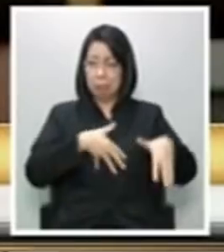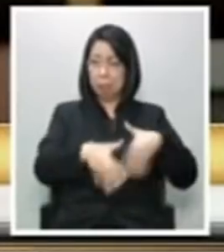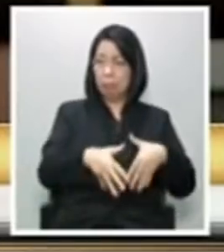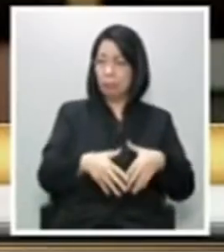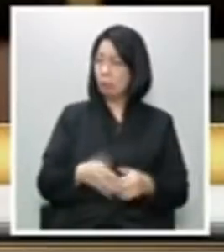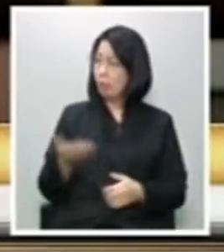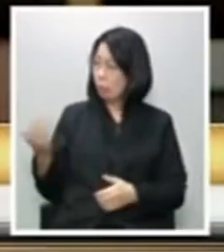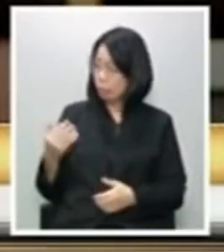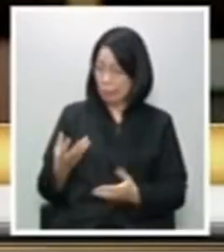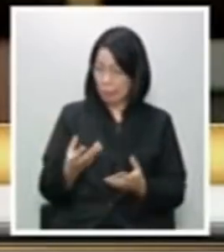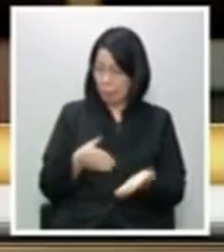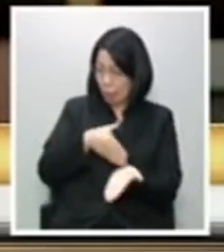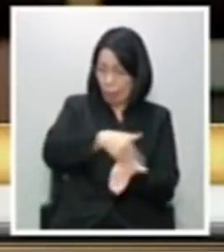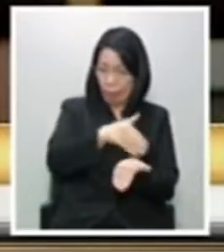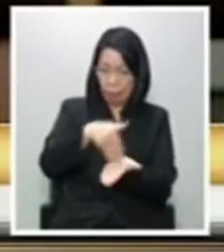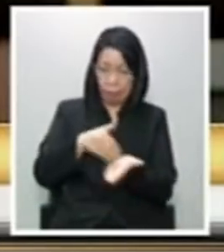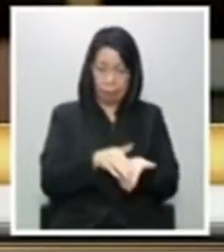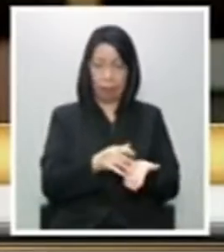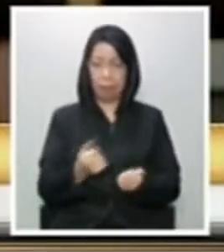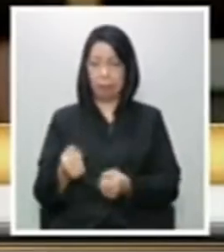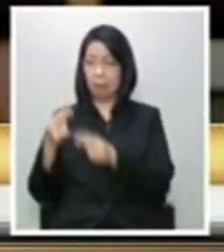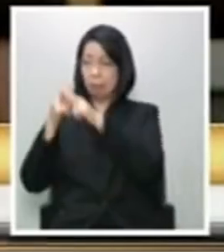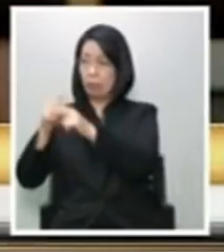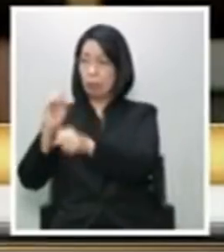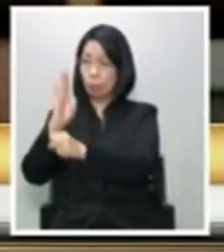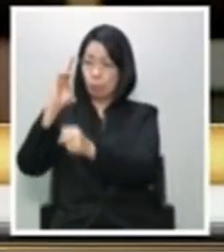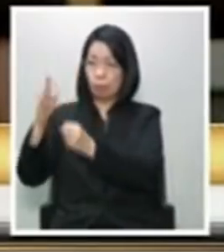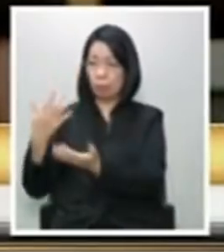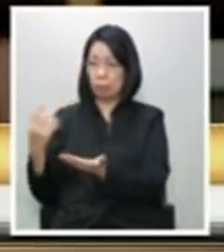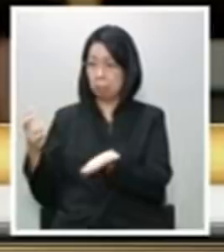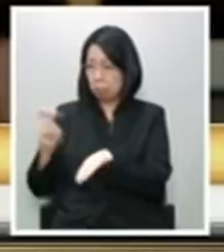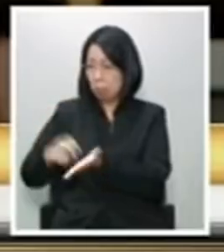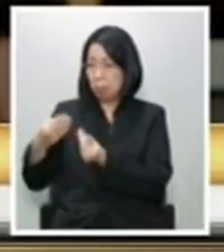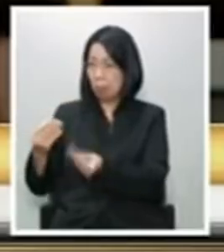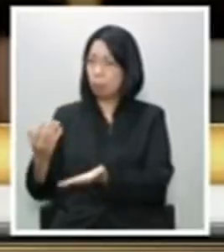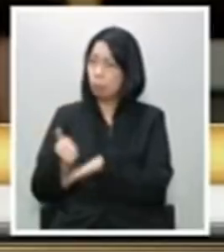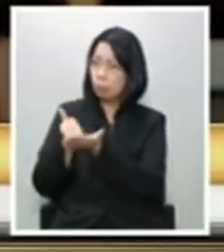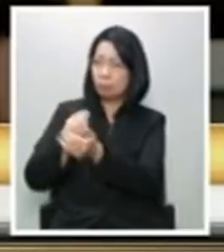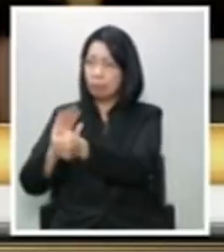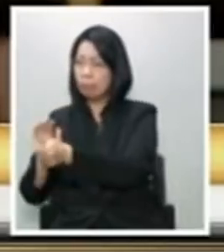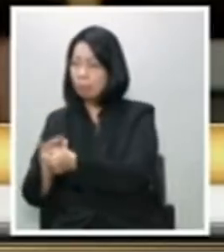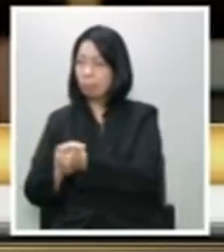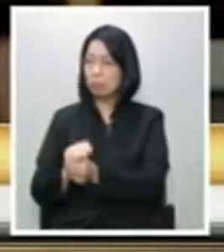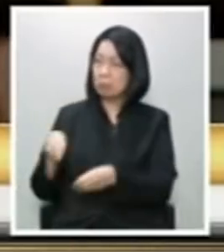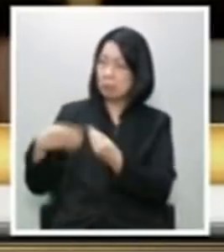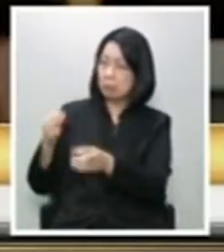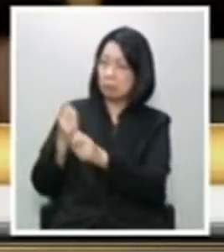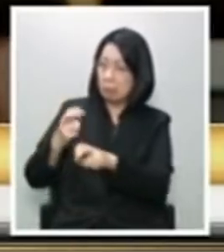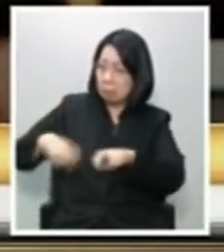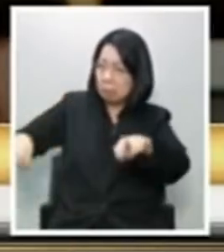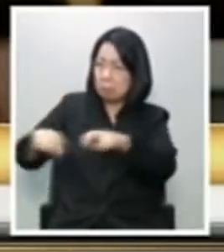วงคืนผืนป่าแต่เอกชนนายทุนกลับได้รับการอำนวยความสะดวกครับไม่ว่าจะเป็นเหมืองไม่ว่าจะเป็นเขตเศรษฐ